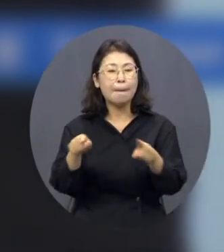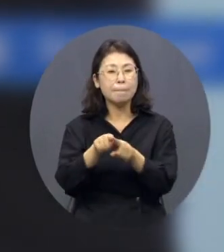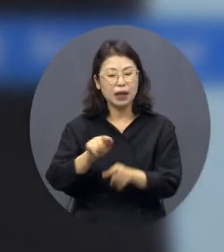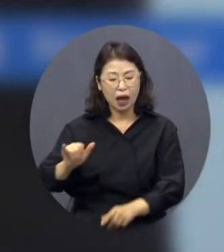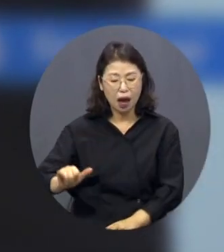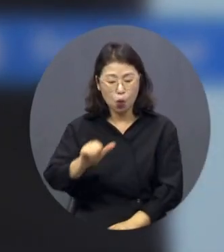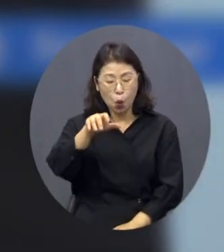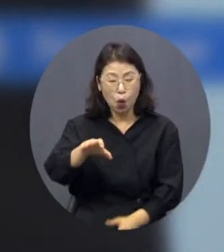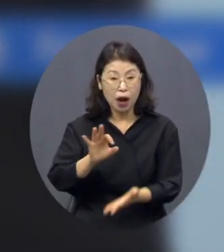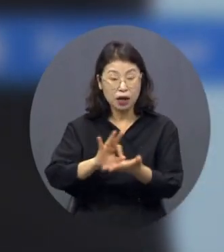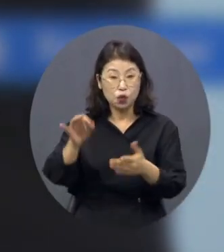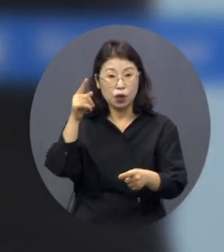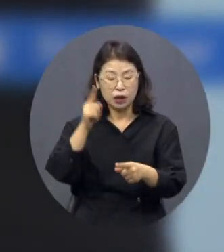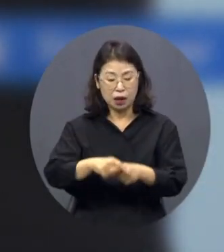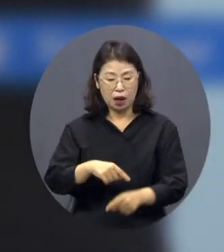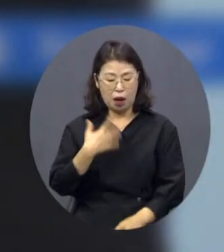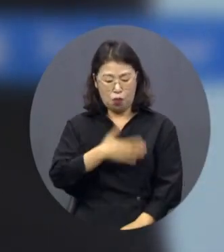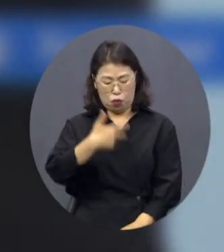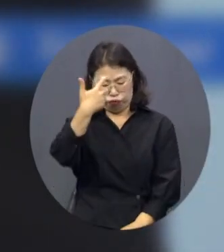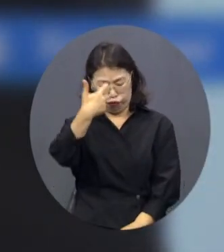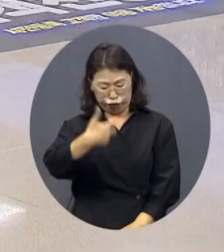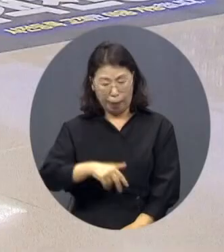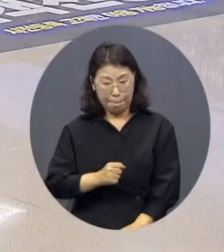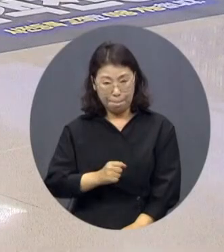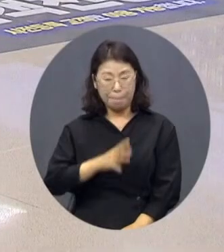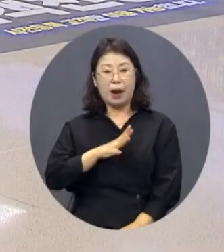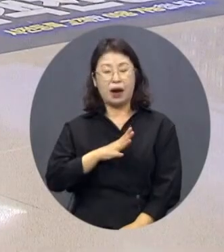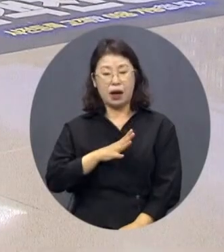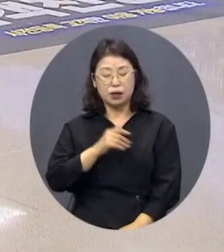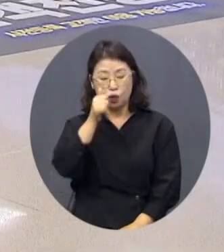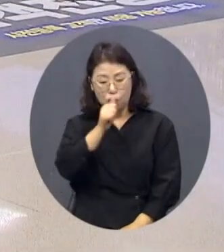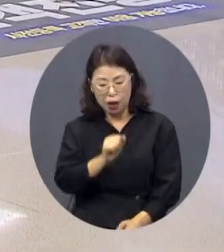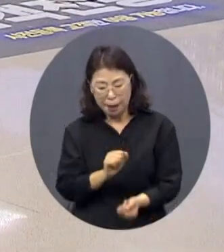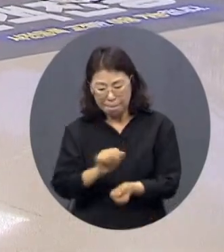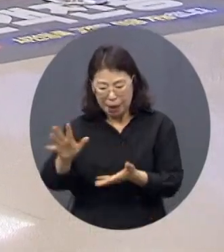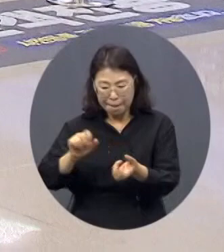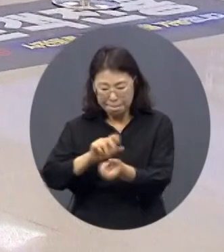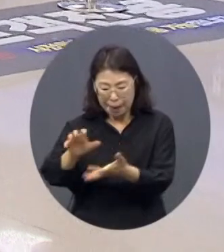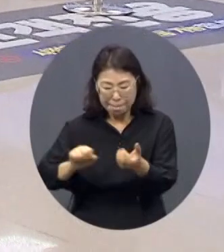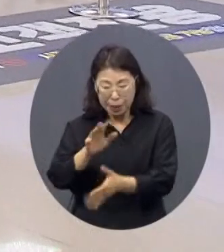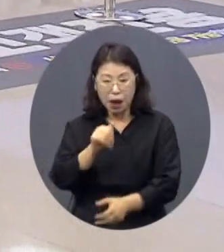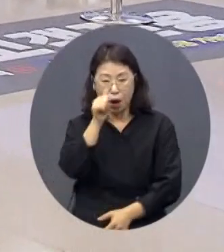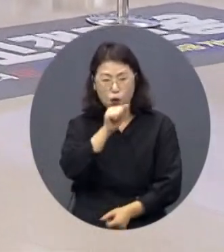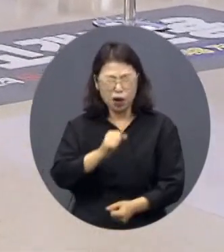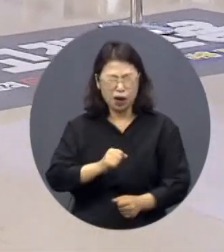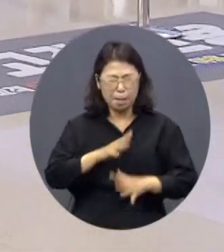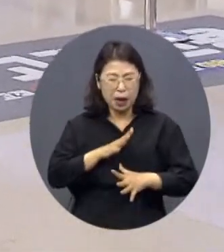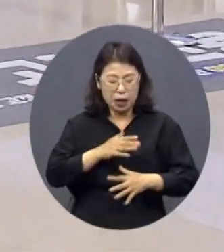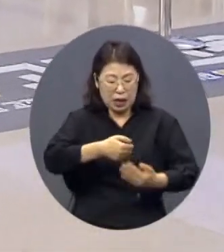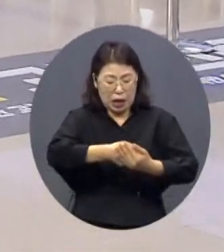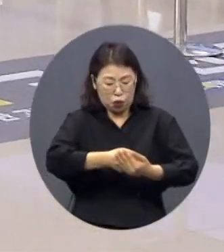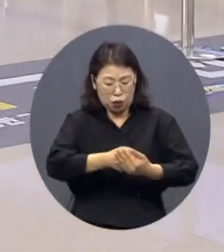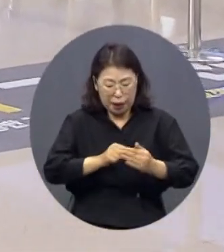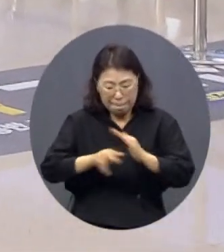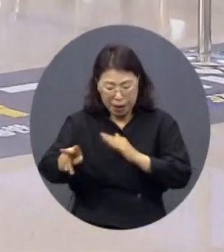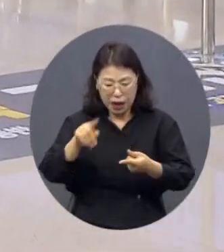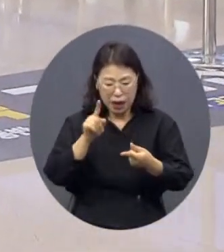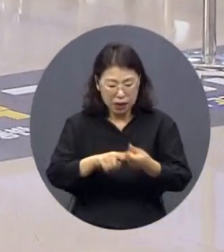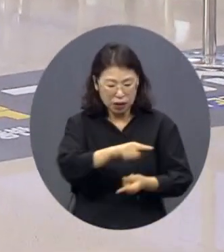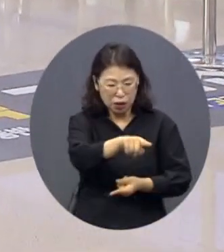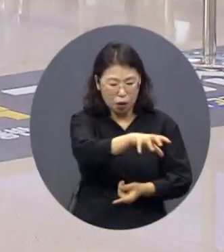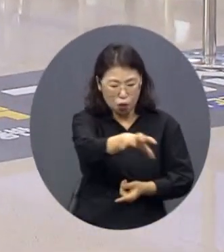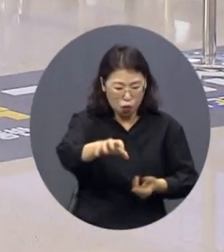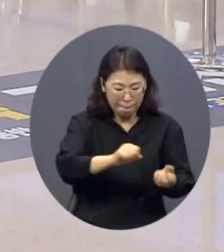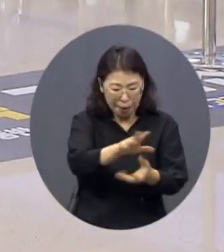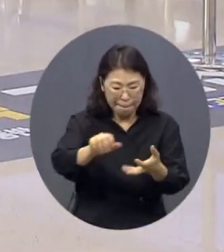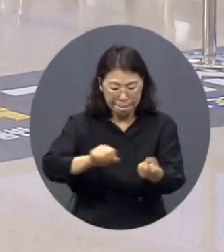보안 검색 과정에서 놀란 겁니다. 보안 검색대를 통과하던 고양이가 놀라 주인 품에서 벗어나면서 이 검색장